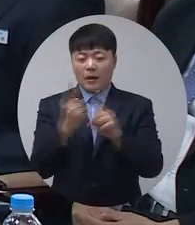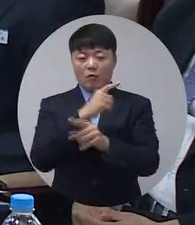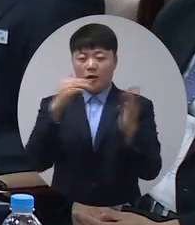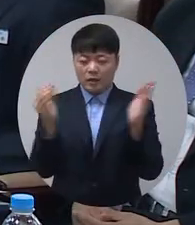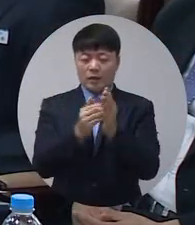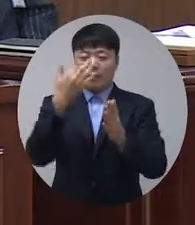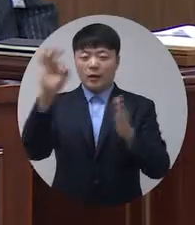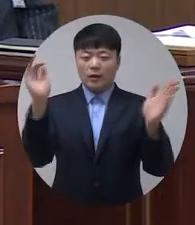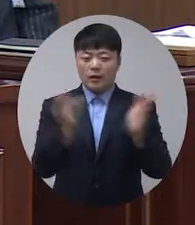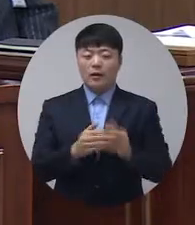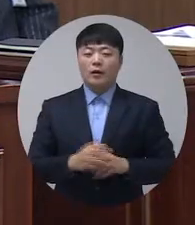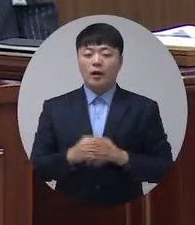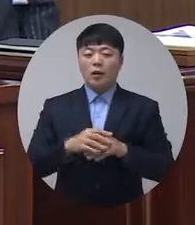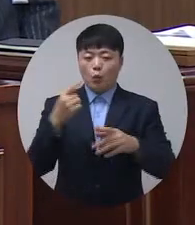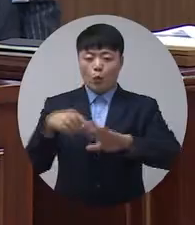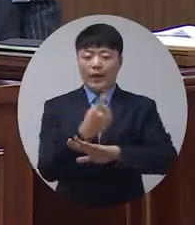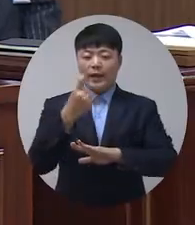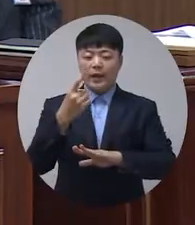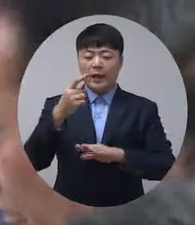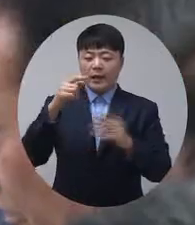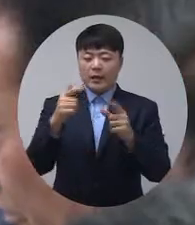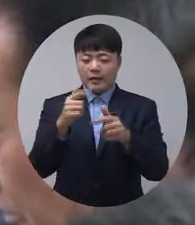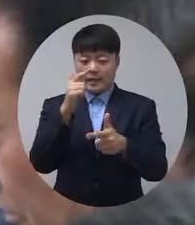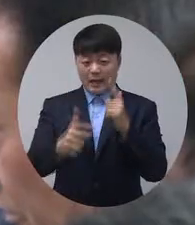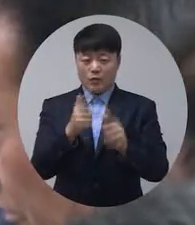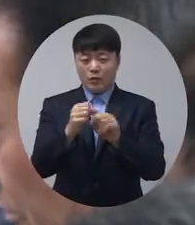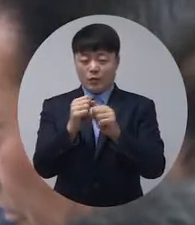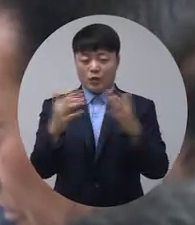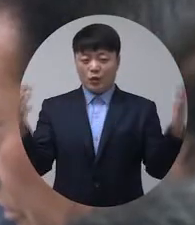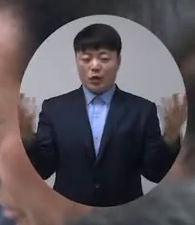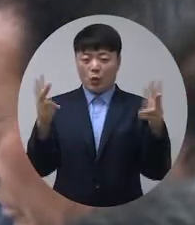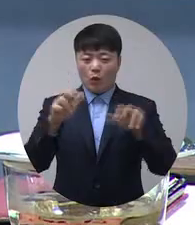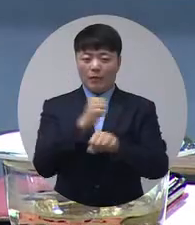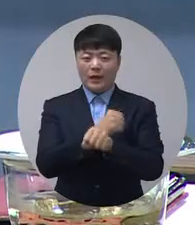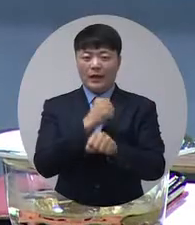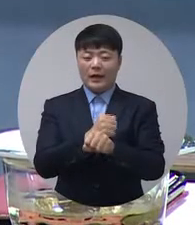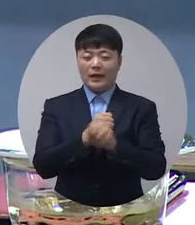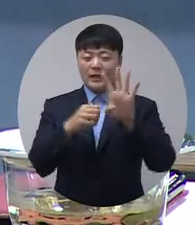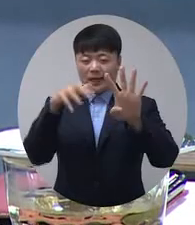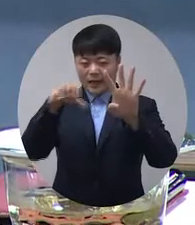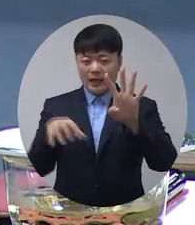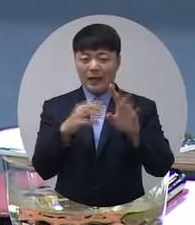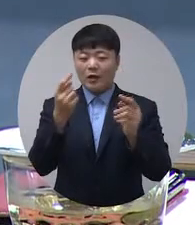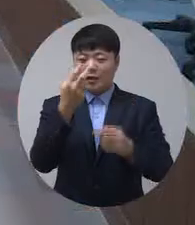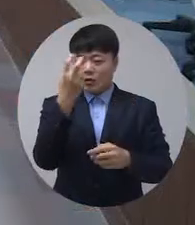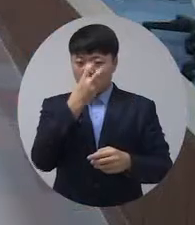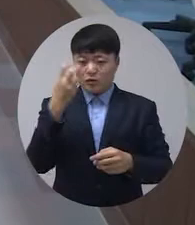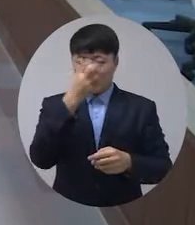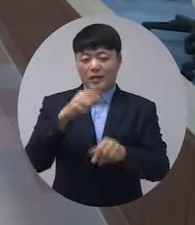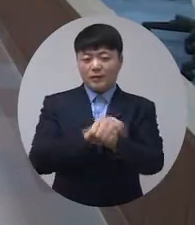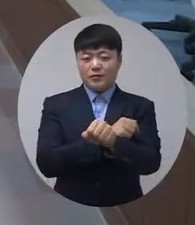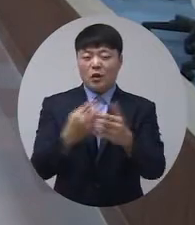했습니다 그 외에도 합창 둔 제공한 조성사업 등 내 군대 주요 사업 현장에 대한 현장 확인